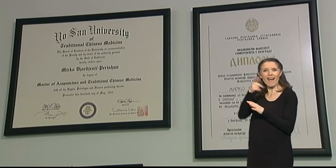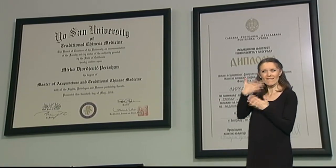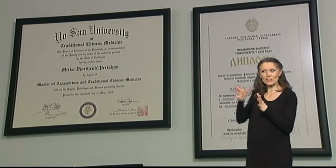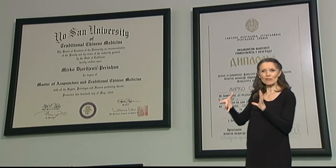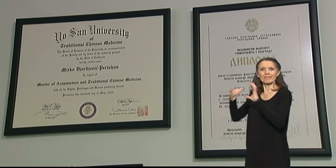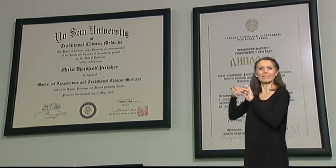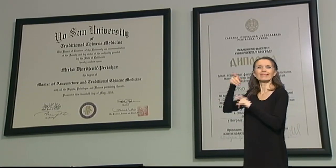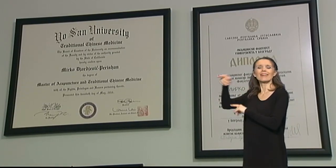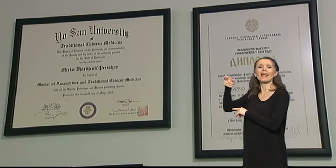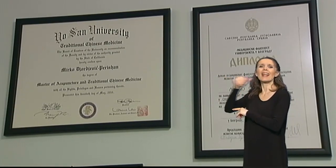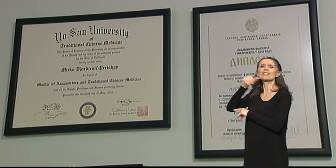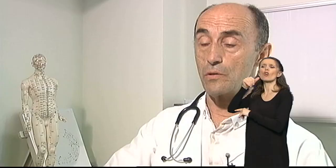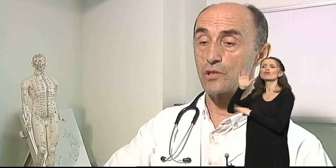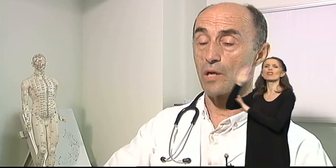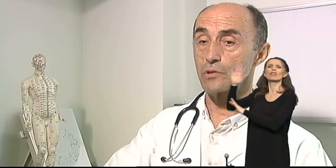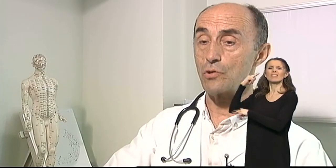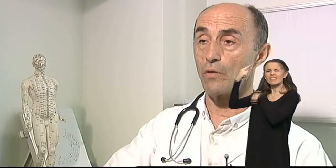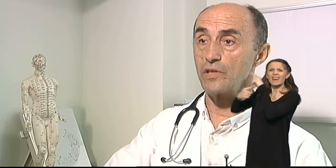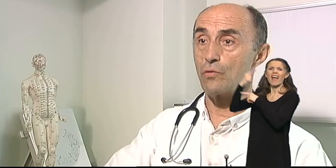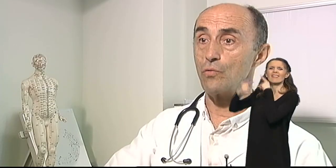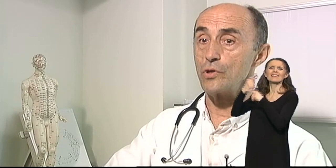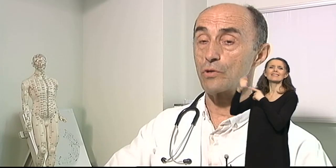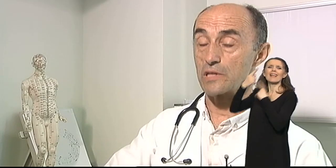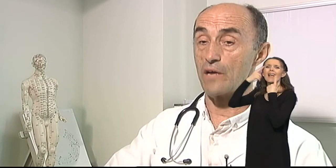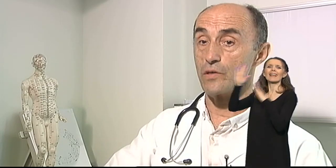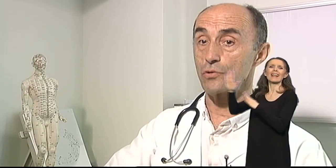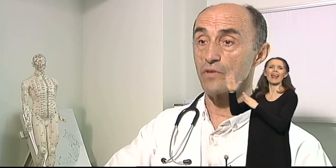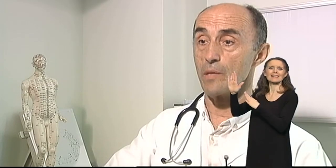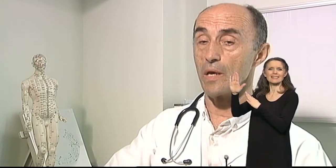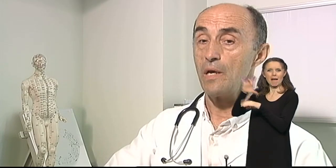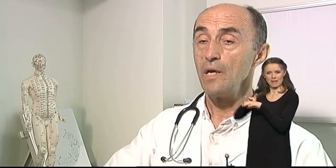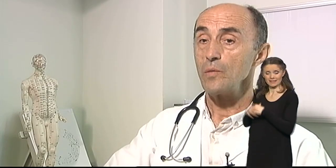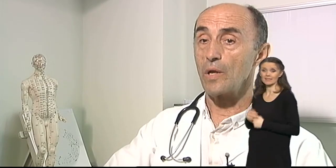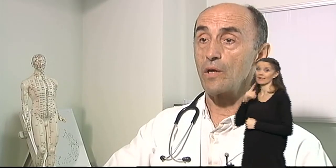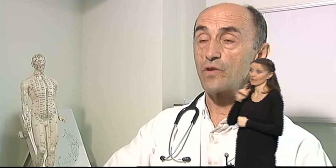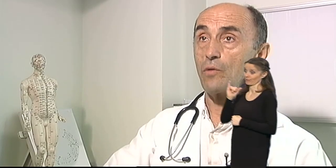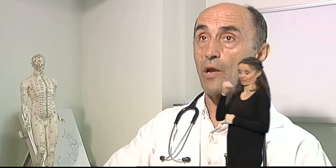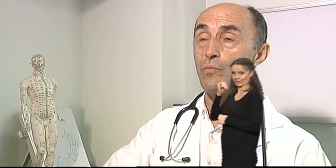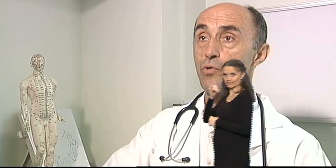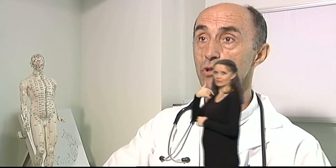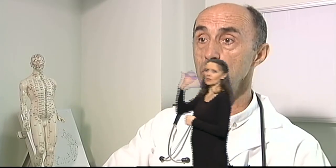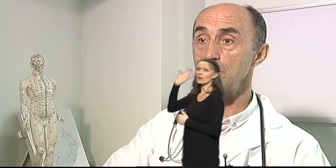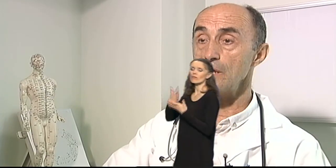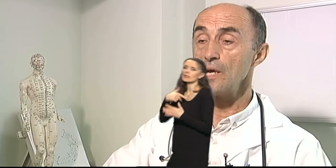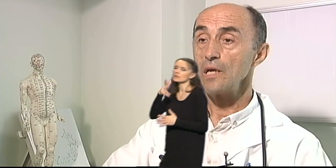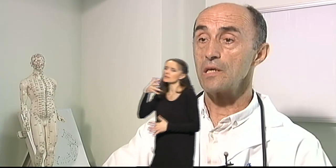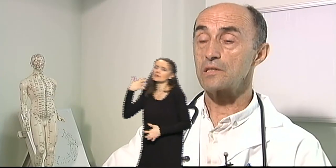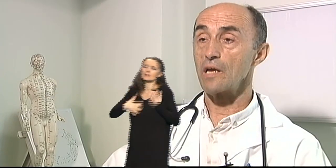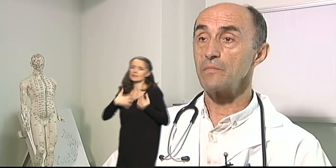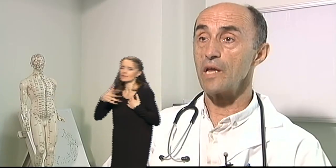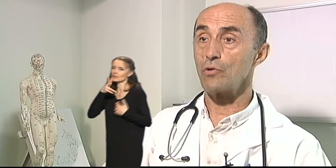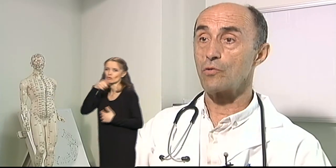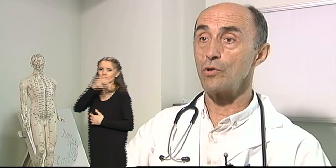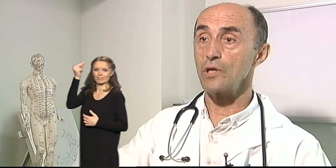medicinom. Da, meni je to od uvijek bilo interesantno. Nažalost, ovde u Jugoslaviji u to vreme bilo je vrlo malo mogućnosti, jer